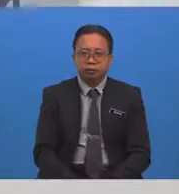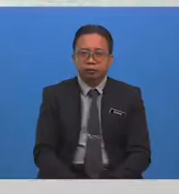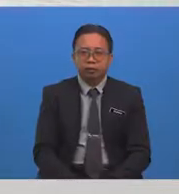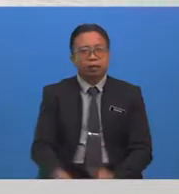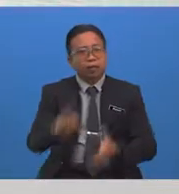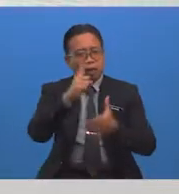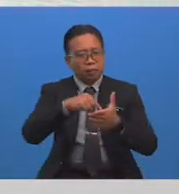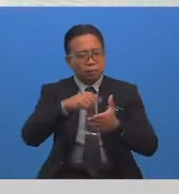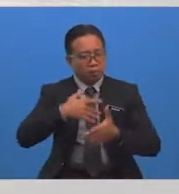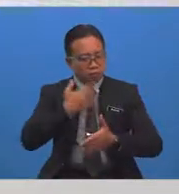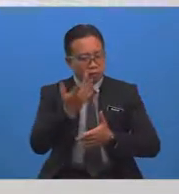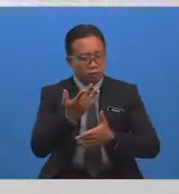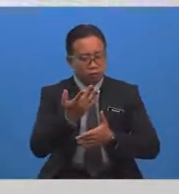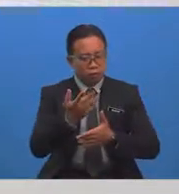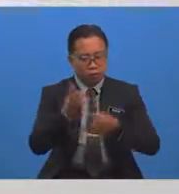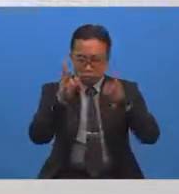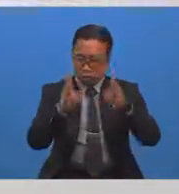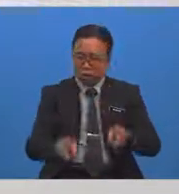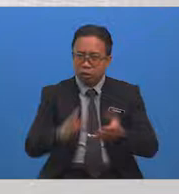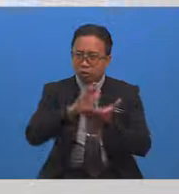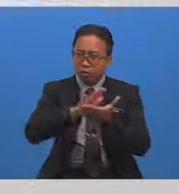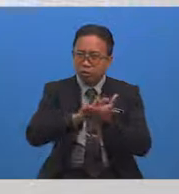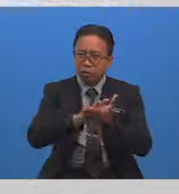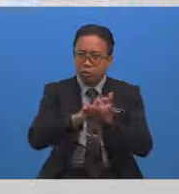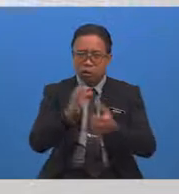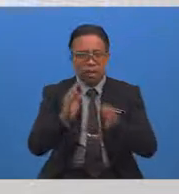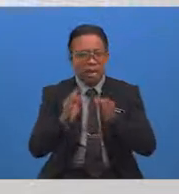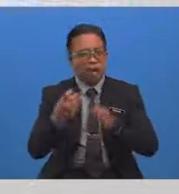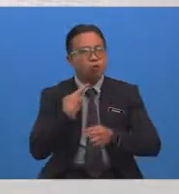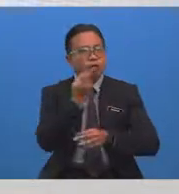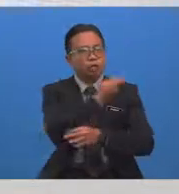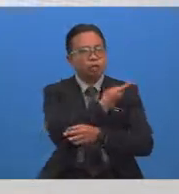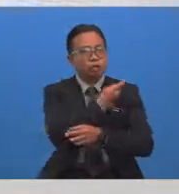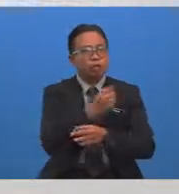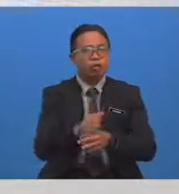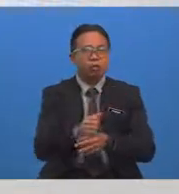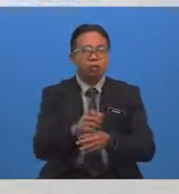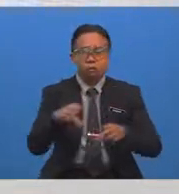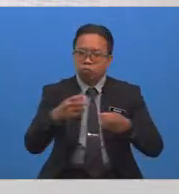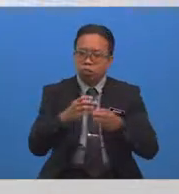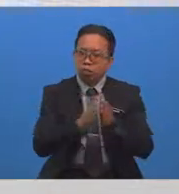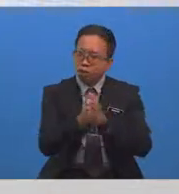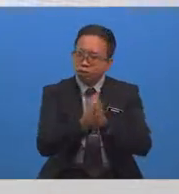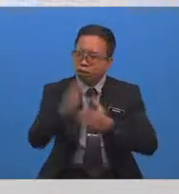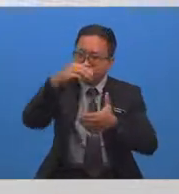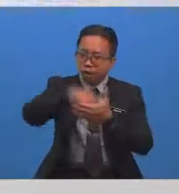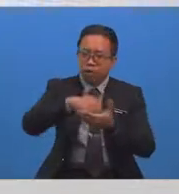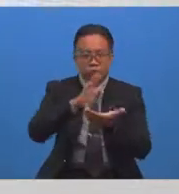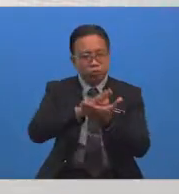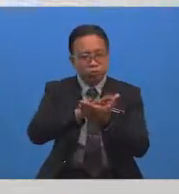apakah perasaan warga sekolah sekiranya kita mengamalkan sikap rajin keluarga sekolah